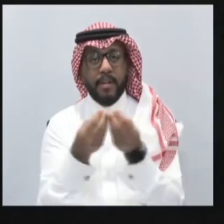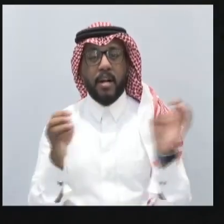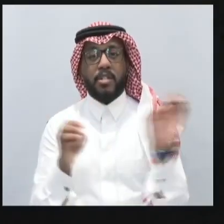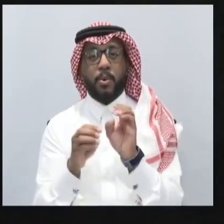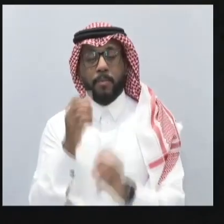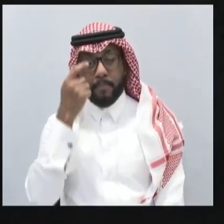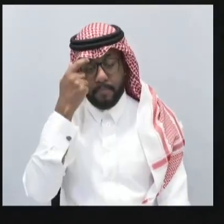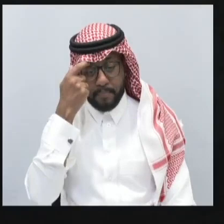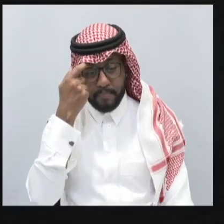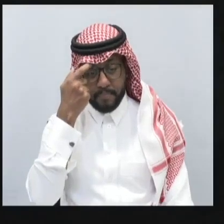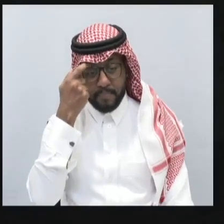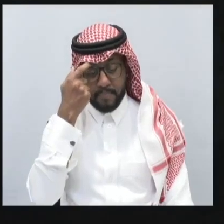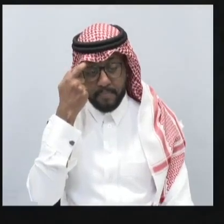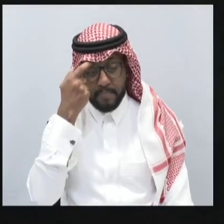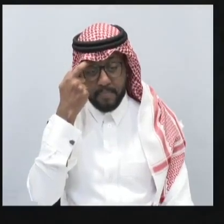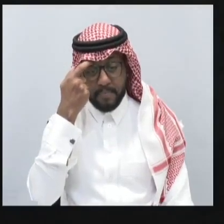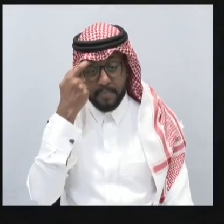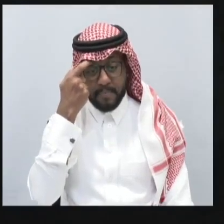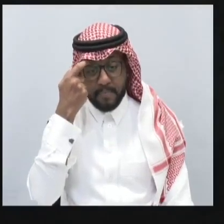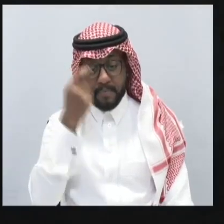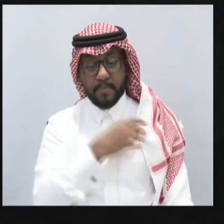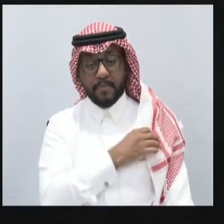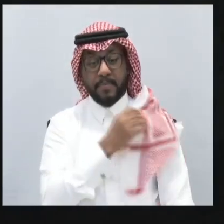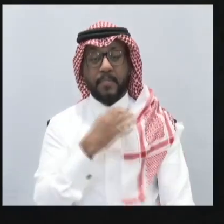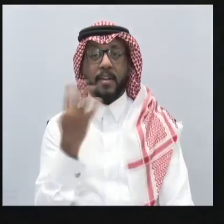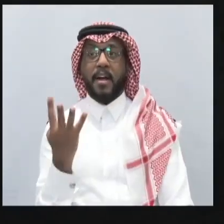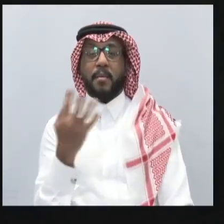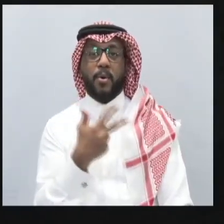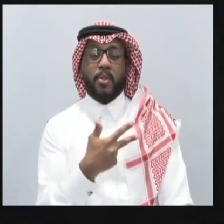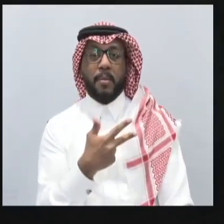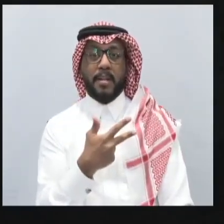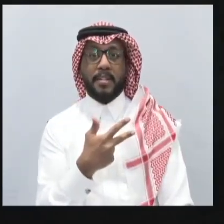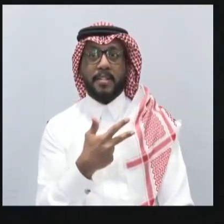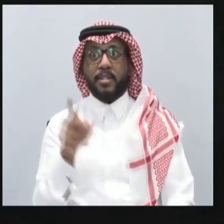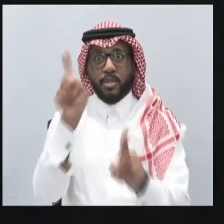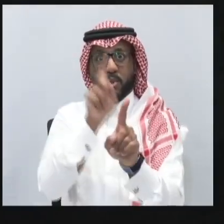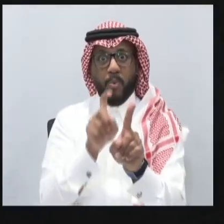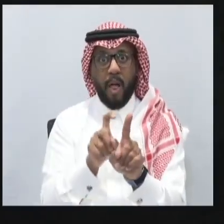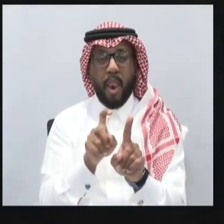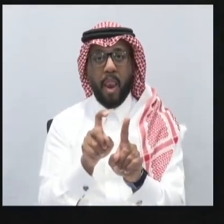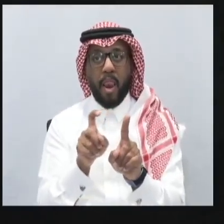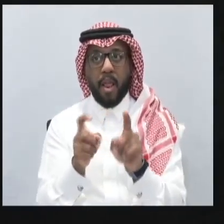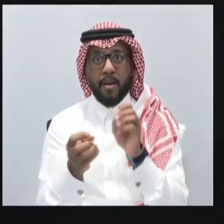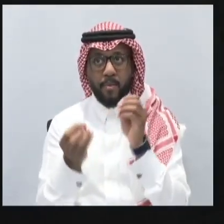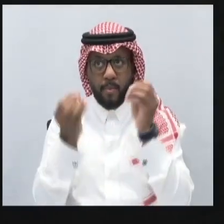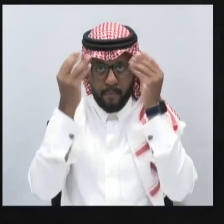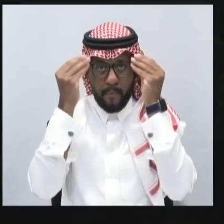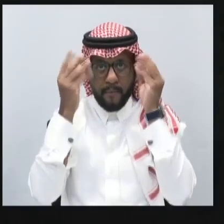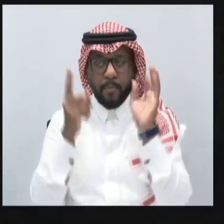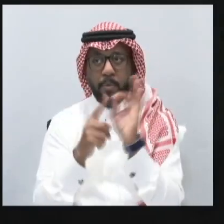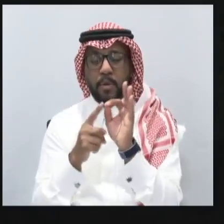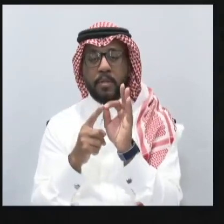طيب عندنا ب صفحه 84 خلونا نشوف عندنا سؤال يقول ما